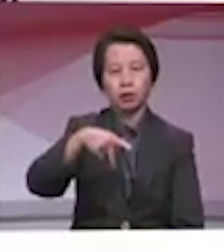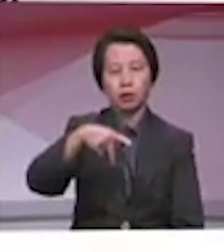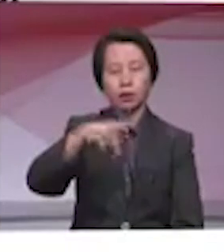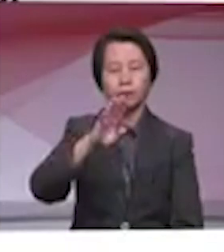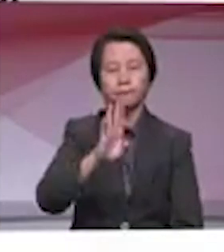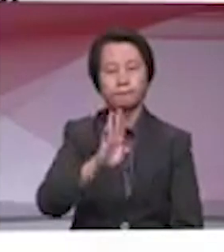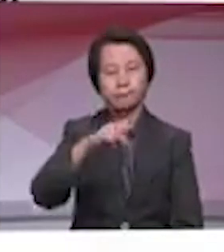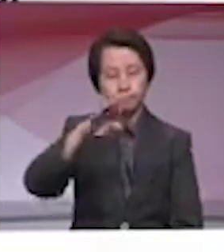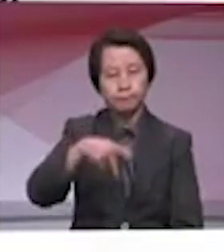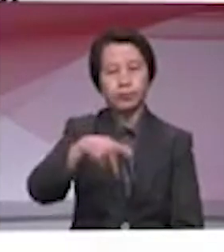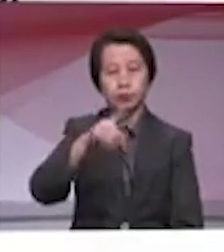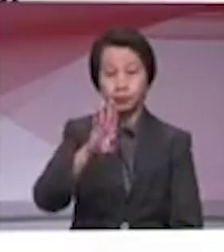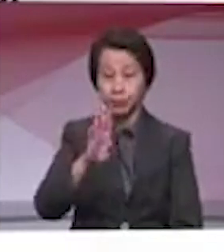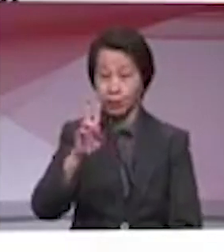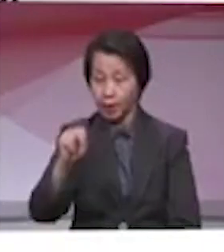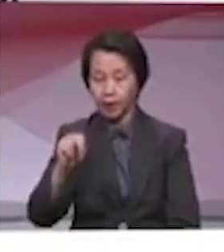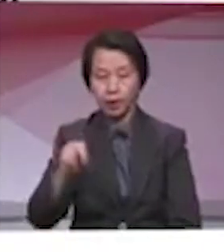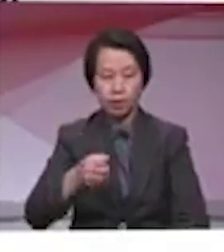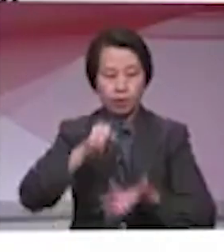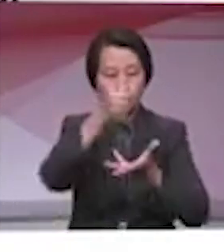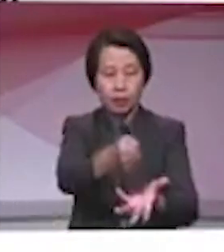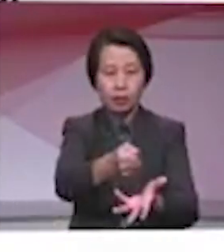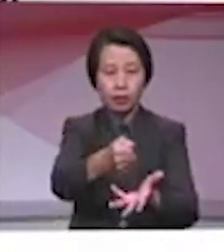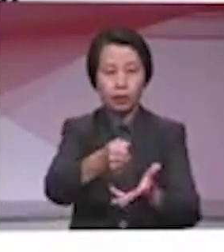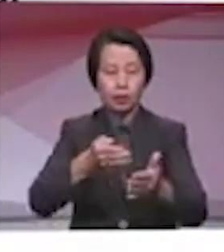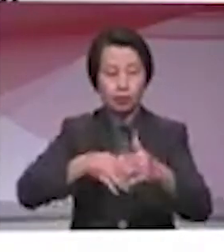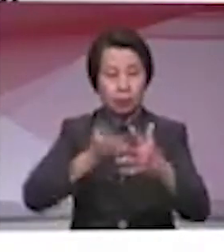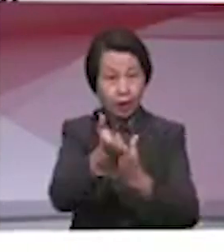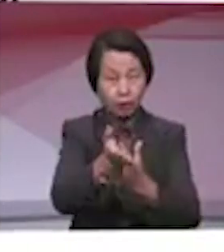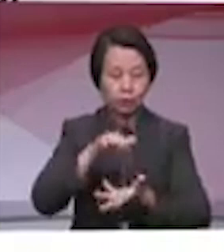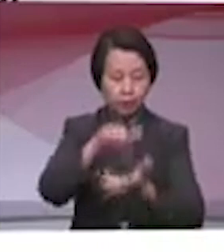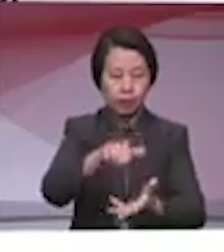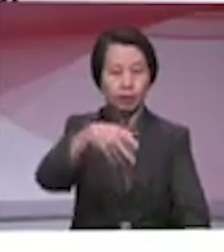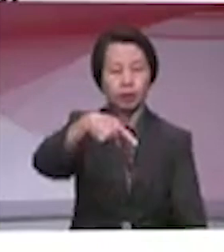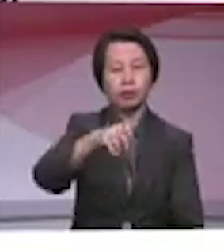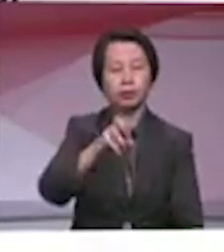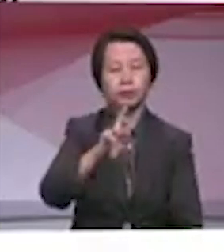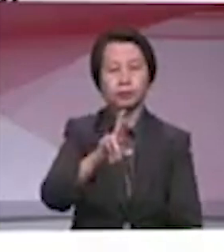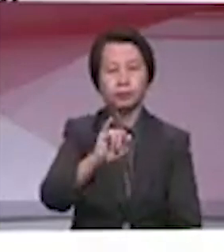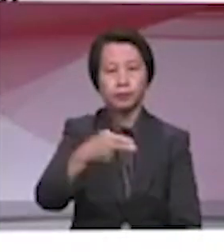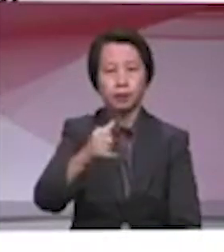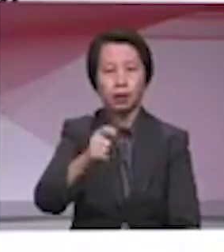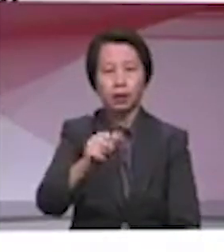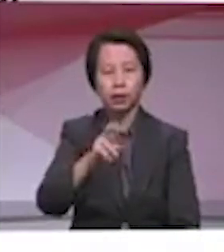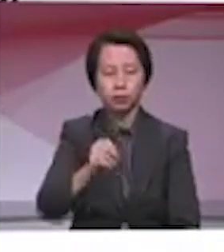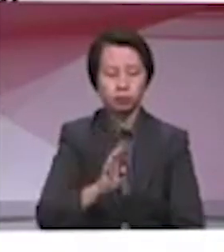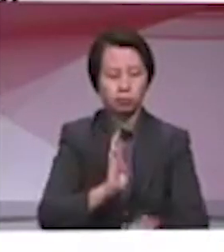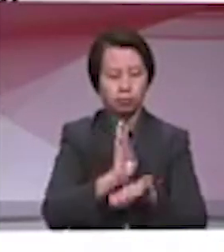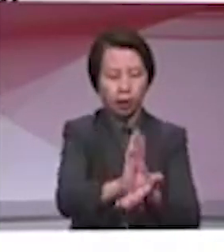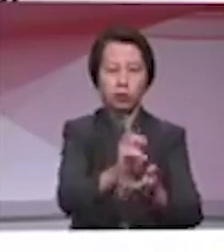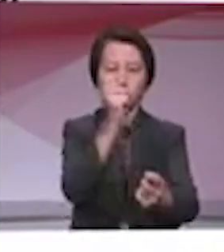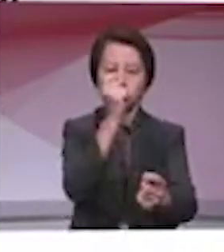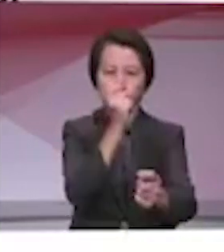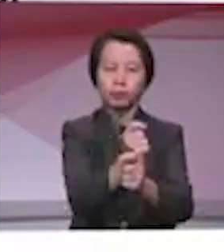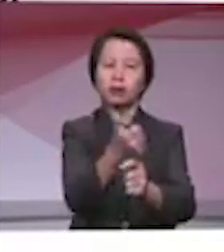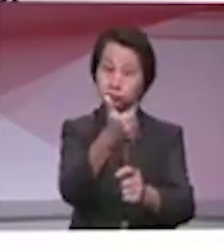BPN yang disalurkan melalui pakej prihatin telah memberikan bantuan yang tepat pada masanya